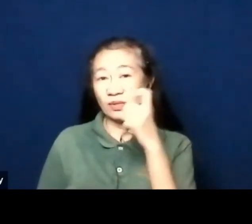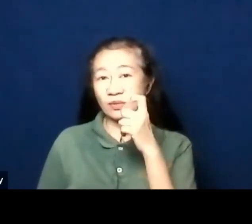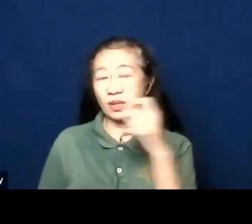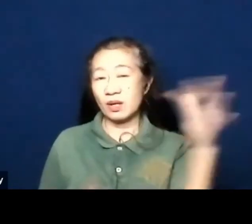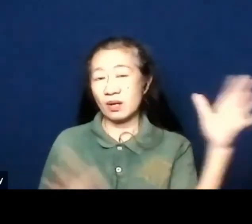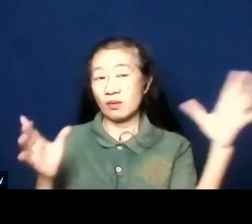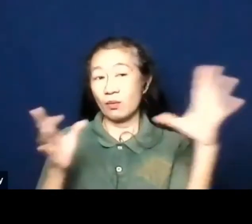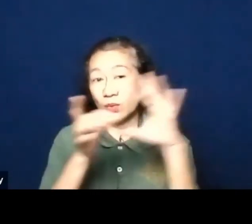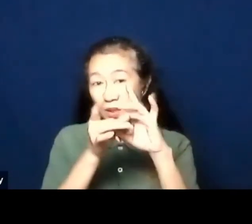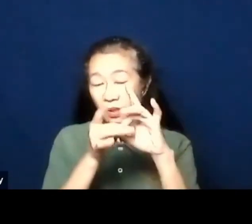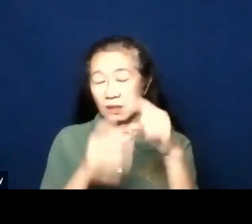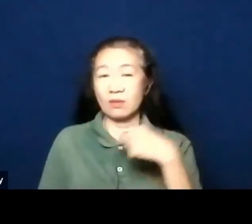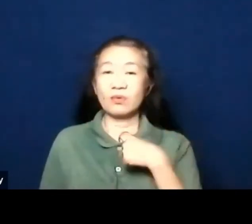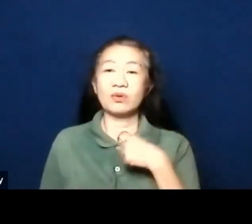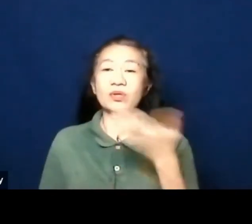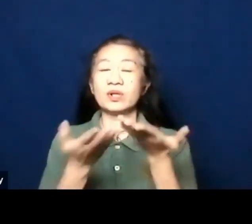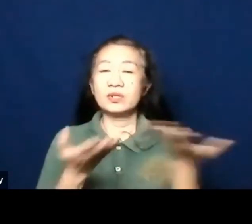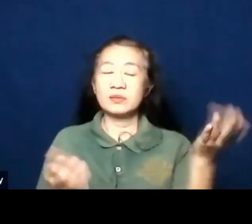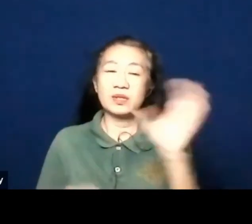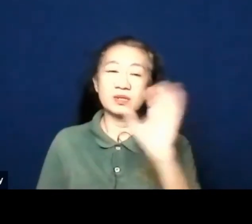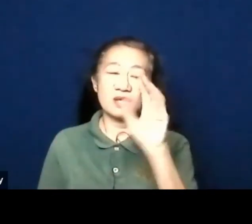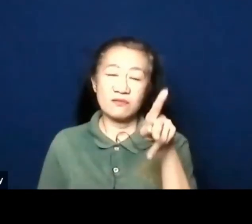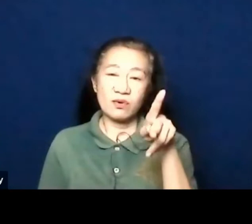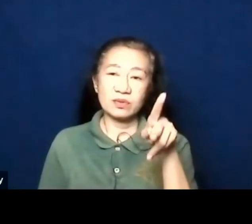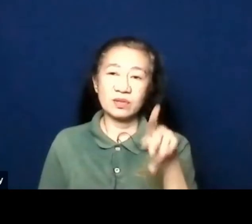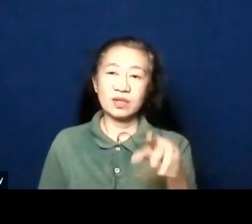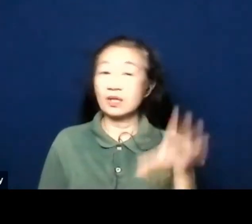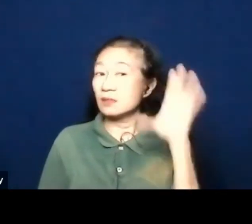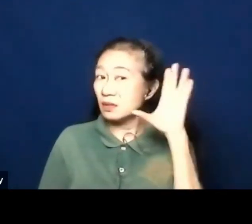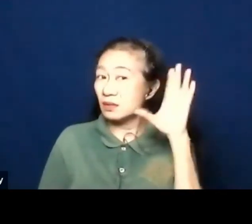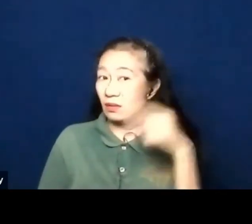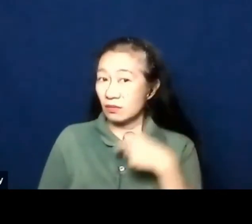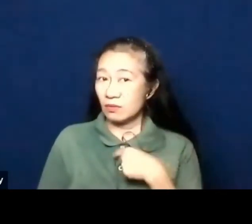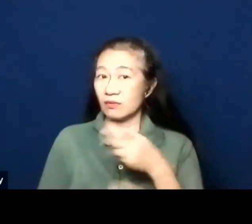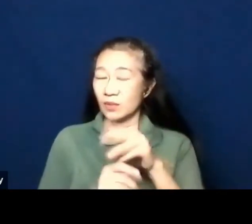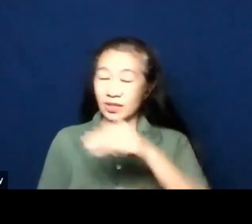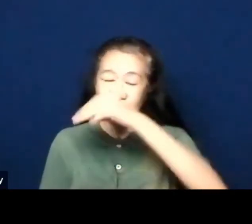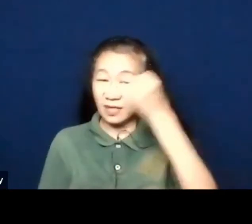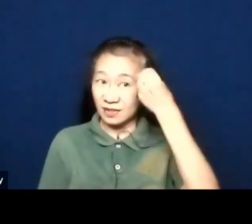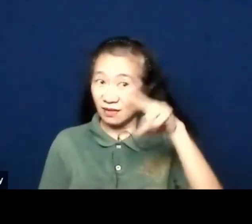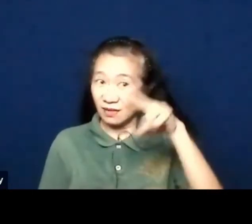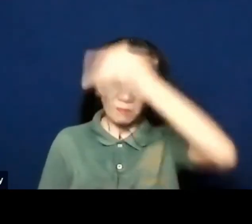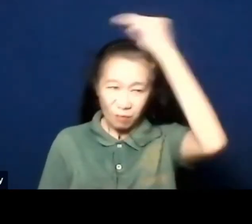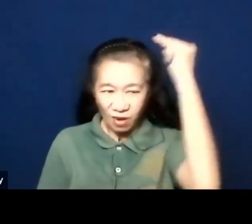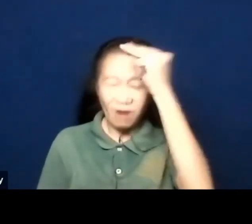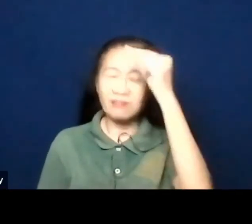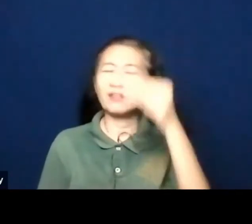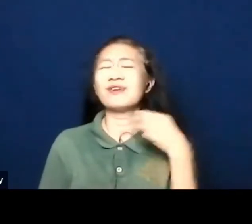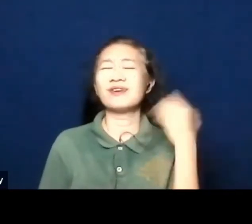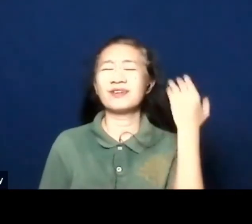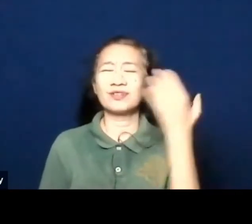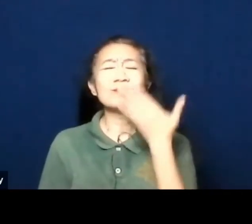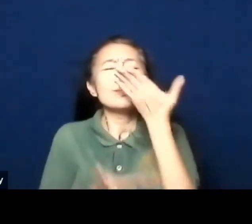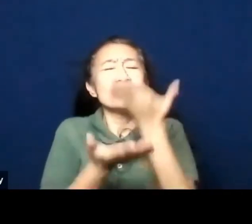makakonect ako dito sa aking cellphone, nakinig ako kay Sir Mark. At napakaganda ng kanyang